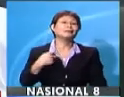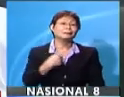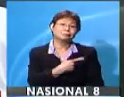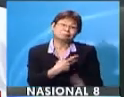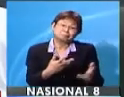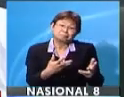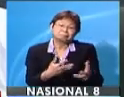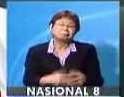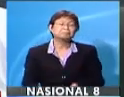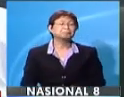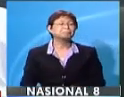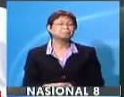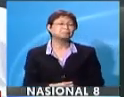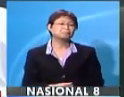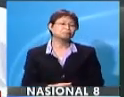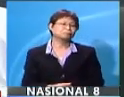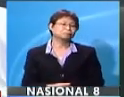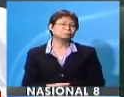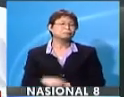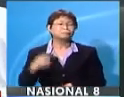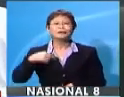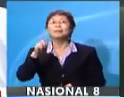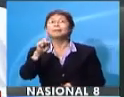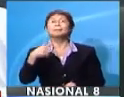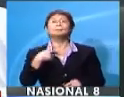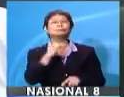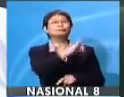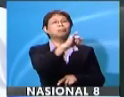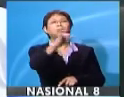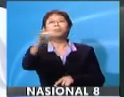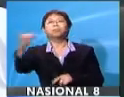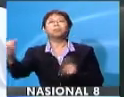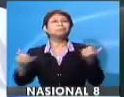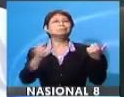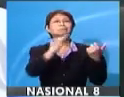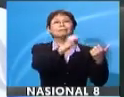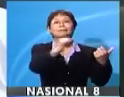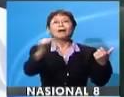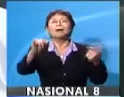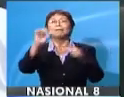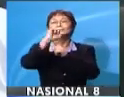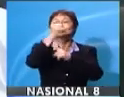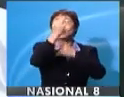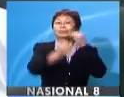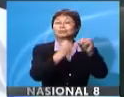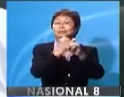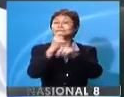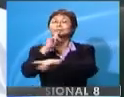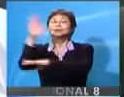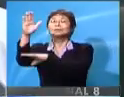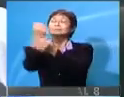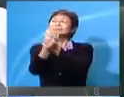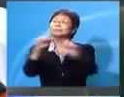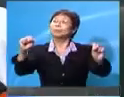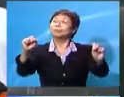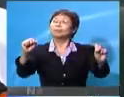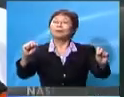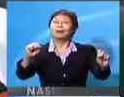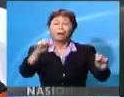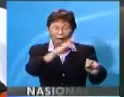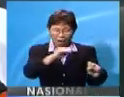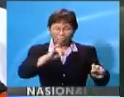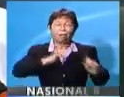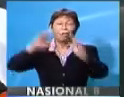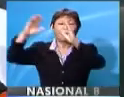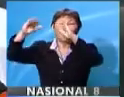Ini mana-mana saja yang kita pergi. Kita minta supaya Persatuan Antarabangsa memberi jaminan dari segi keselamatan. And I hope